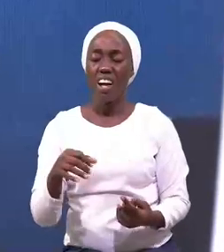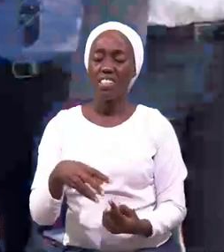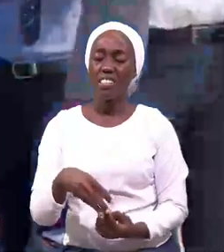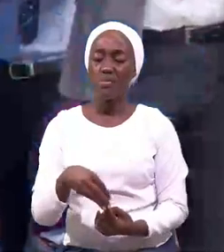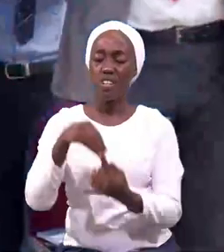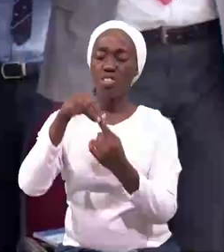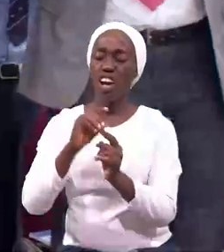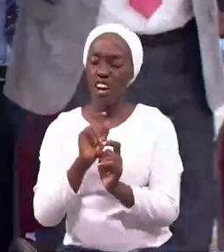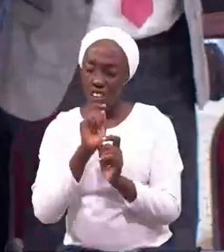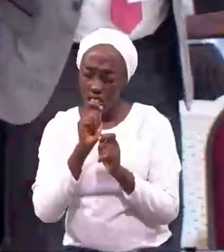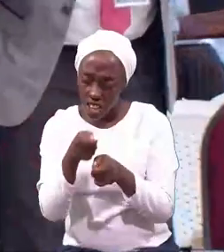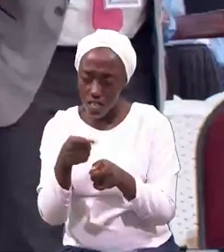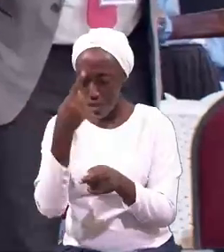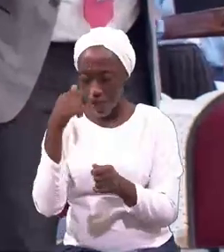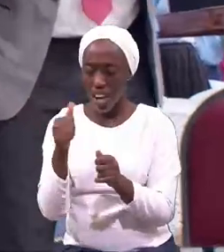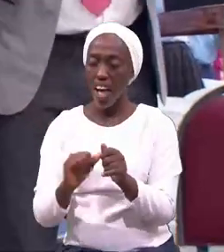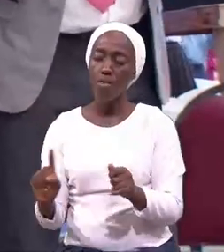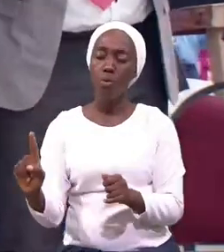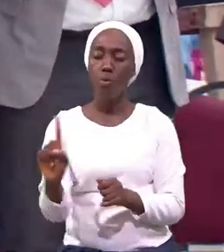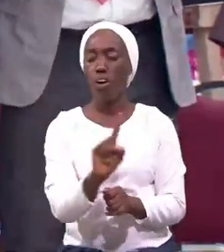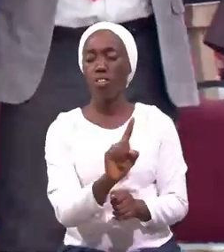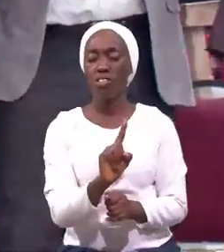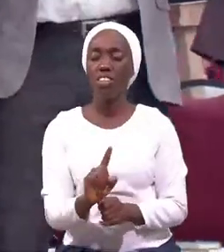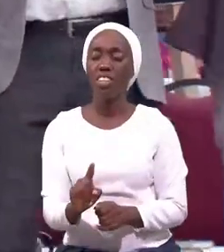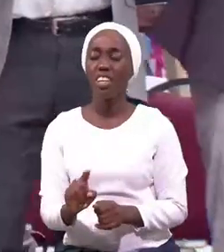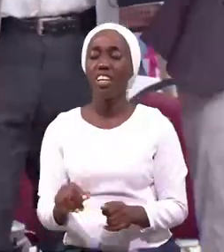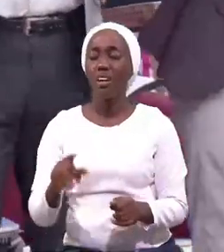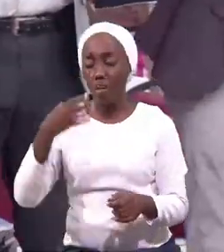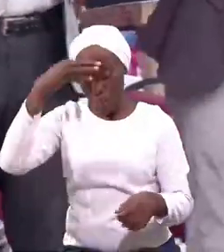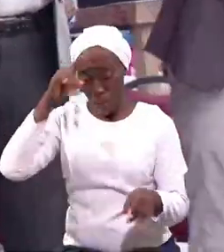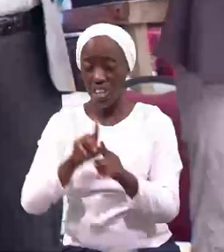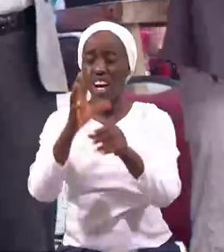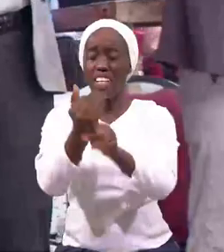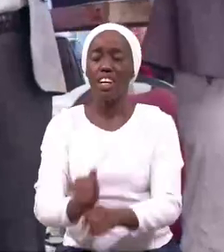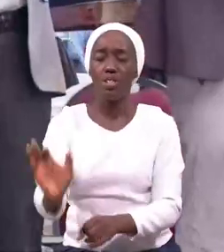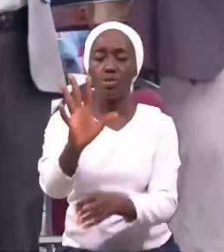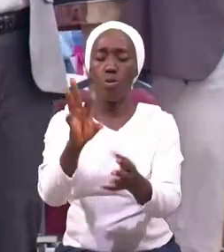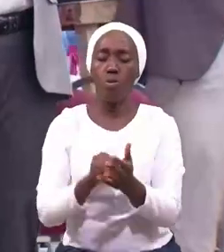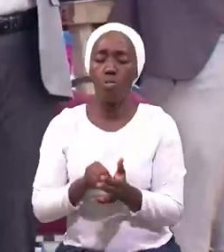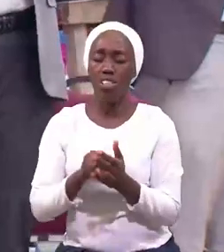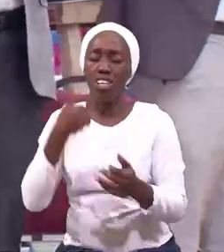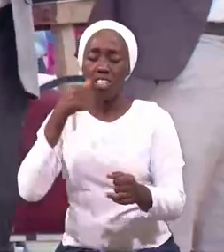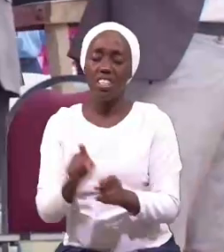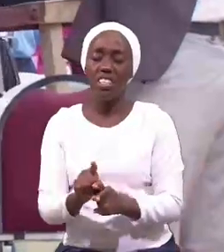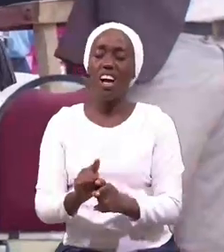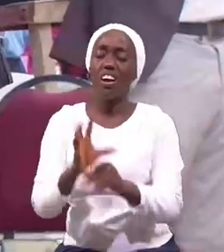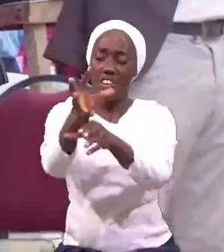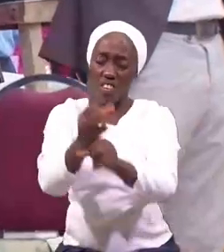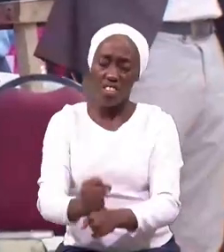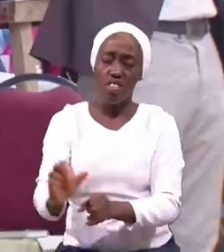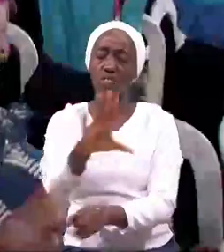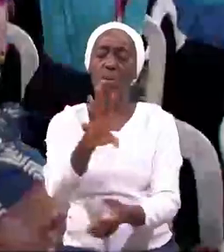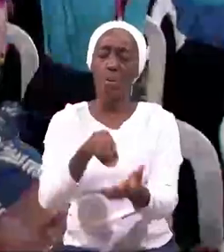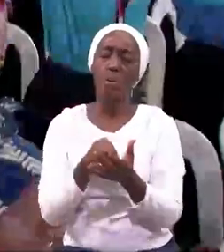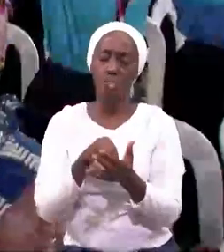un don spécial pour chacun. Frère, reçois pour toi. Sœur, reçois pour